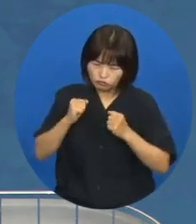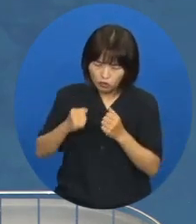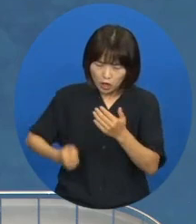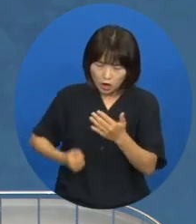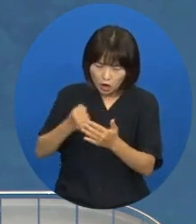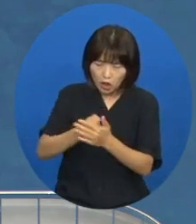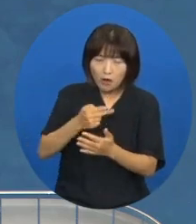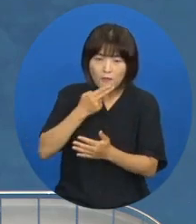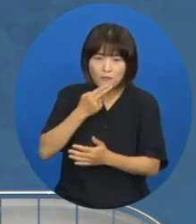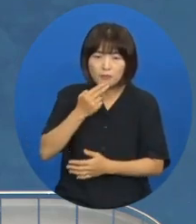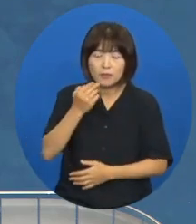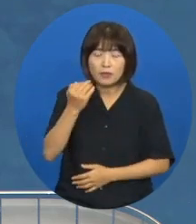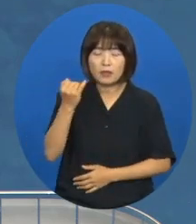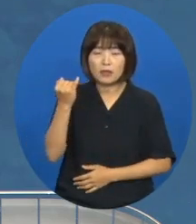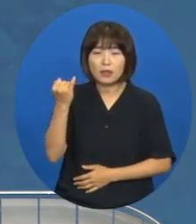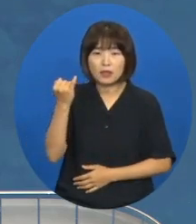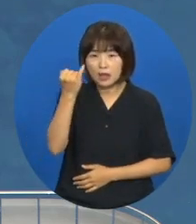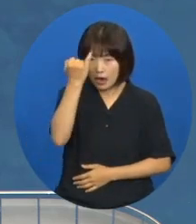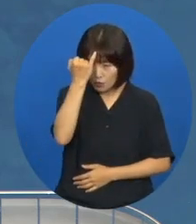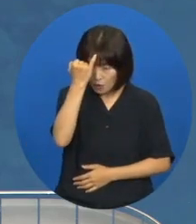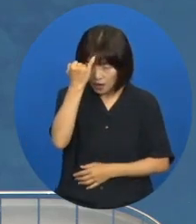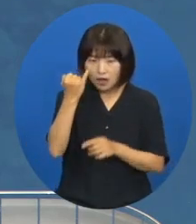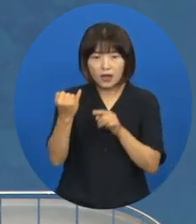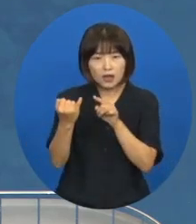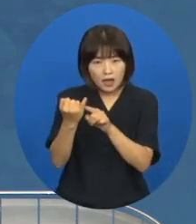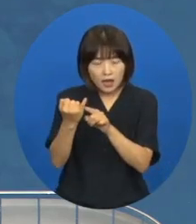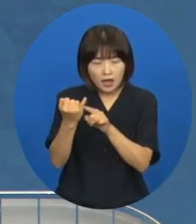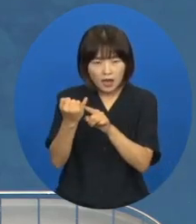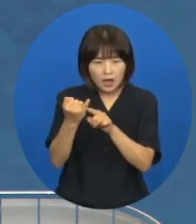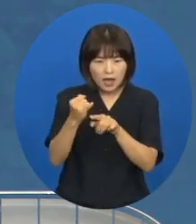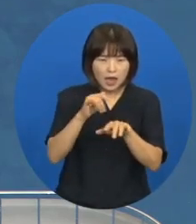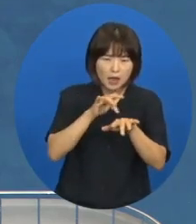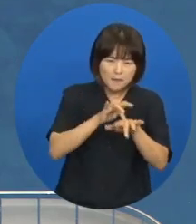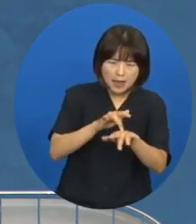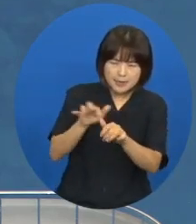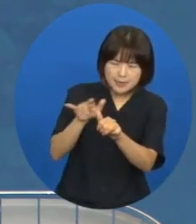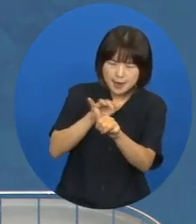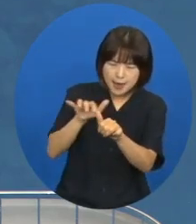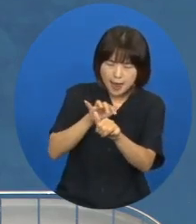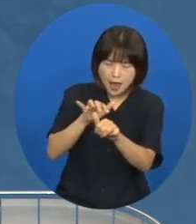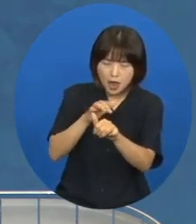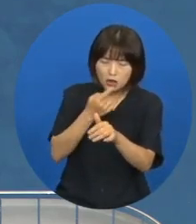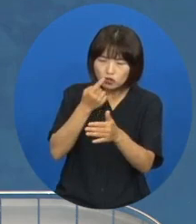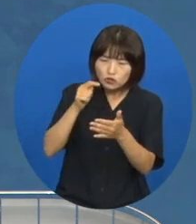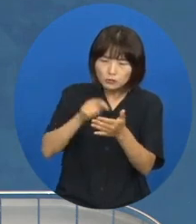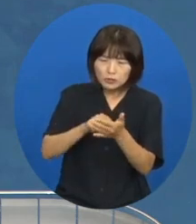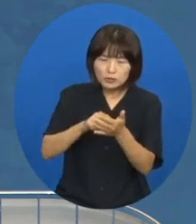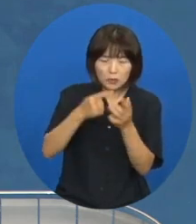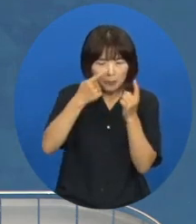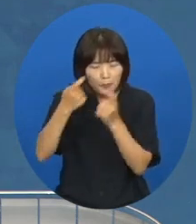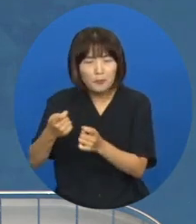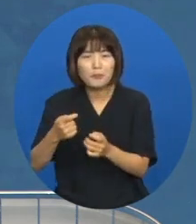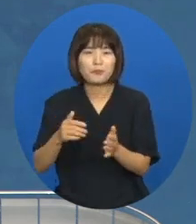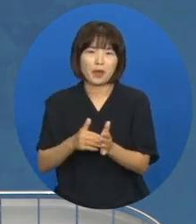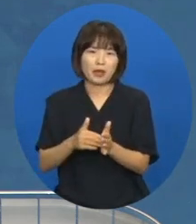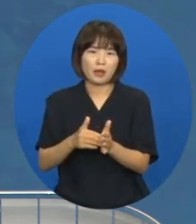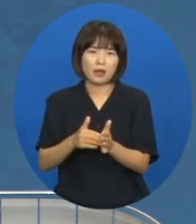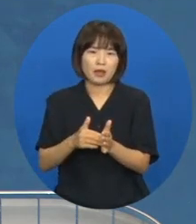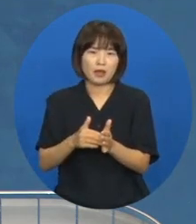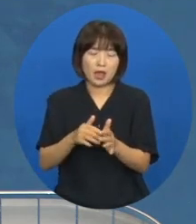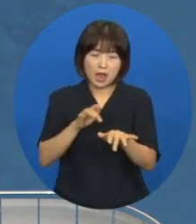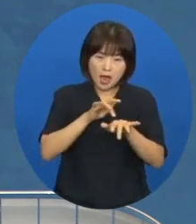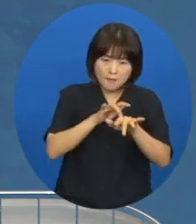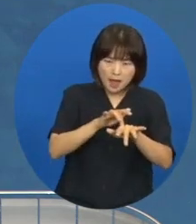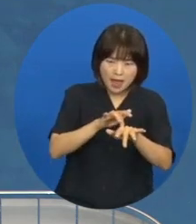하와가 마귀가 한 말에는 어쩌면 그렇게 쉽게 넘어가죠. 그리고는 마귀가 하는 대로 선악과를